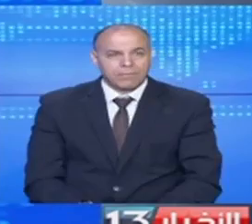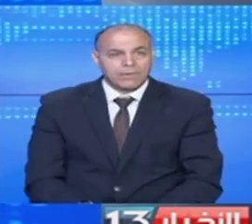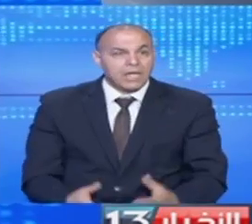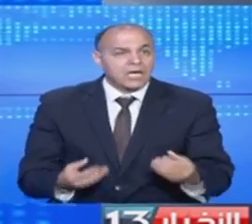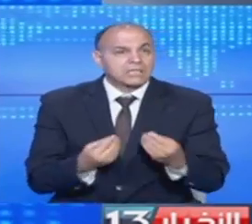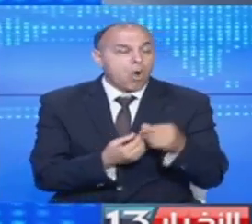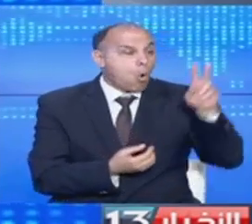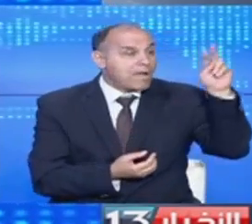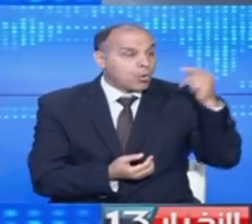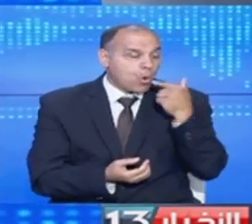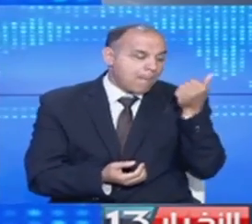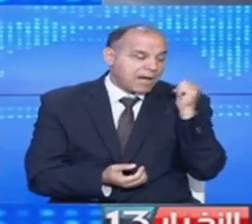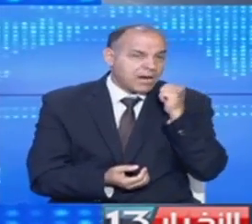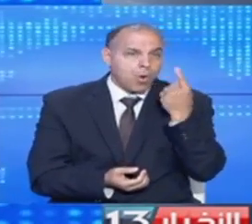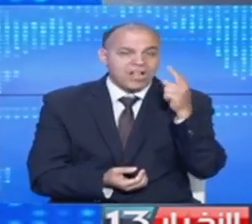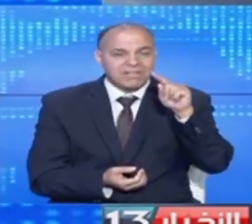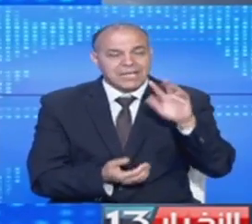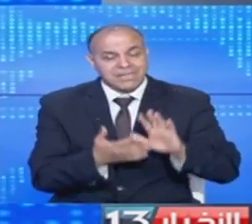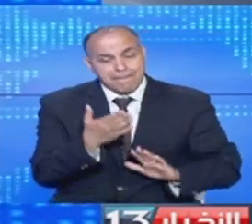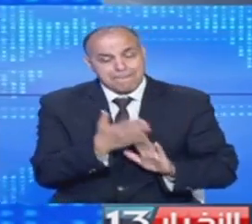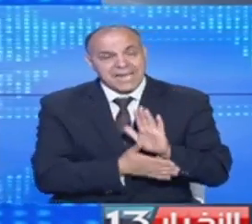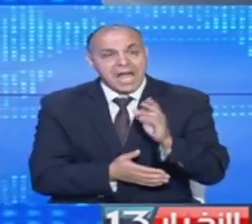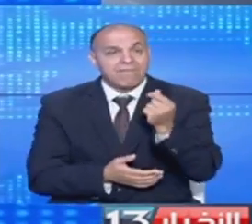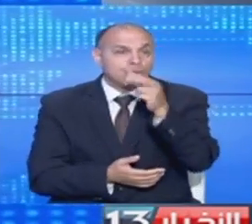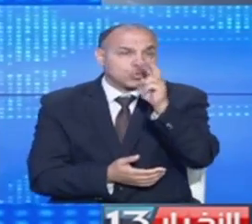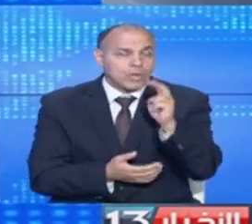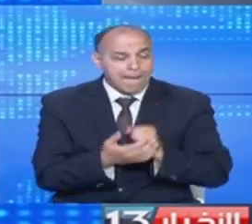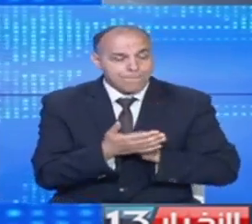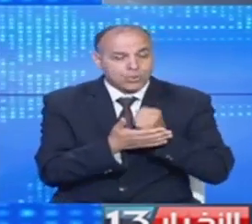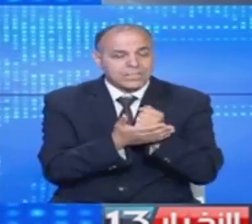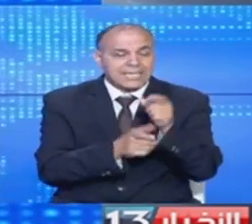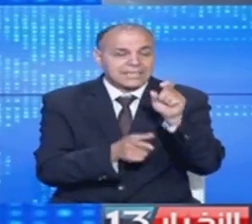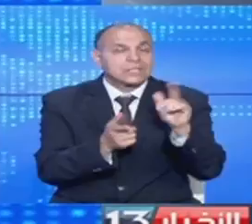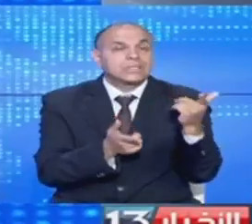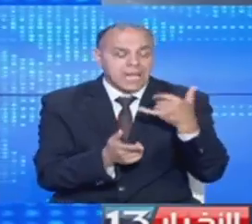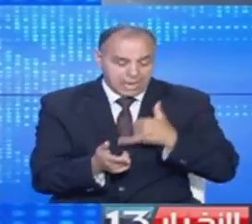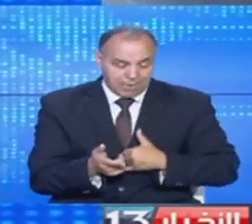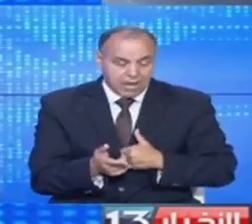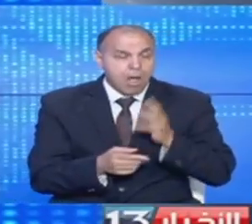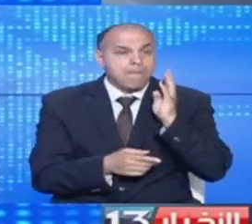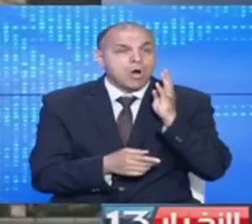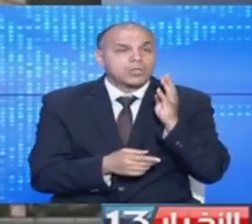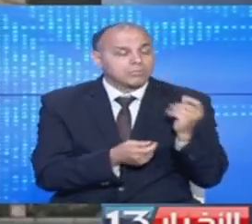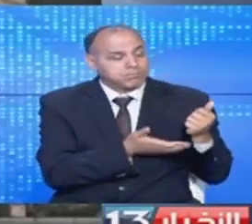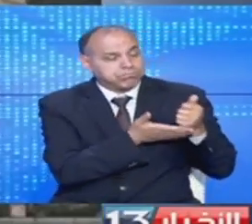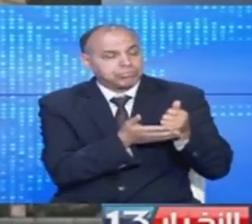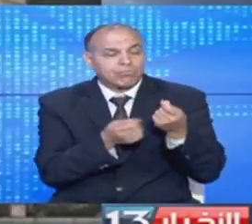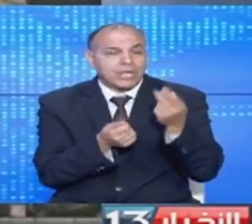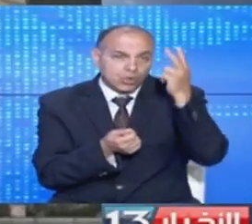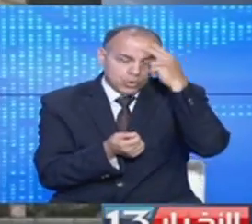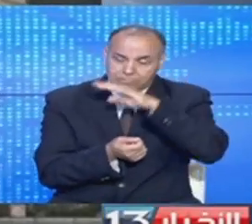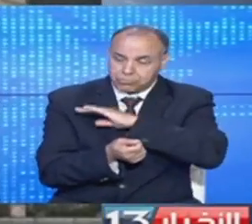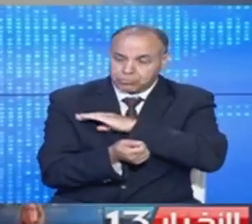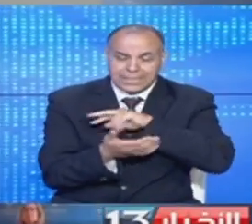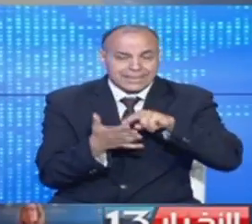جمعت الأمم المتحدة أمس 1.35 مليار دولار من المساعدات الإنسانية لليمن في مؤتمر المانحين نظمته السعودية